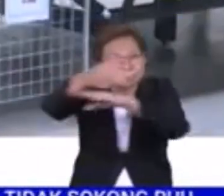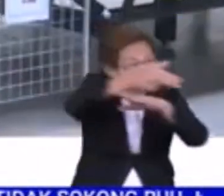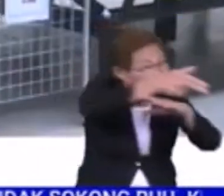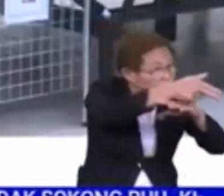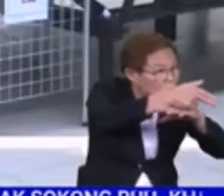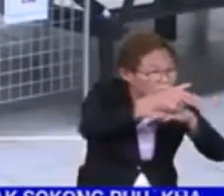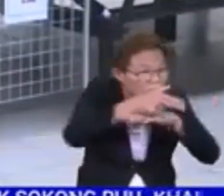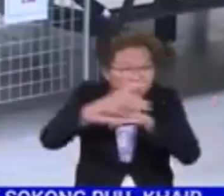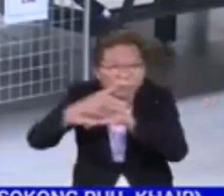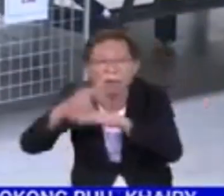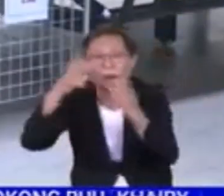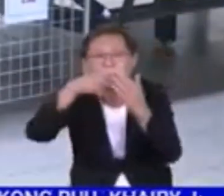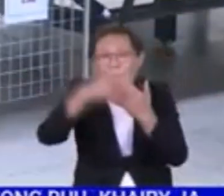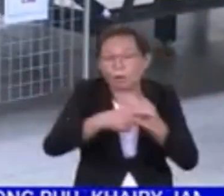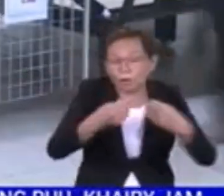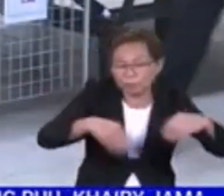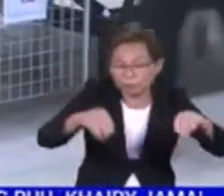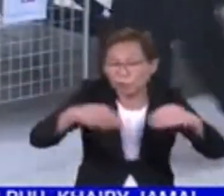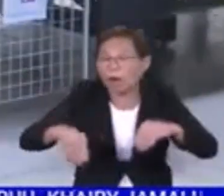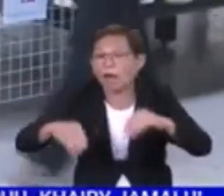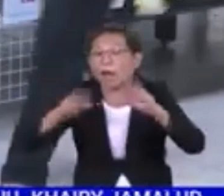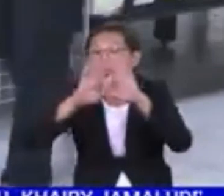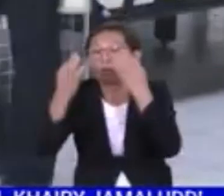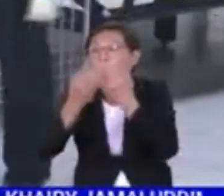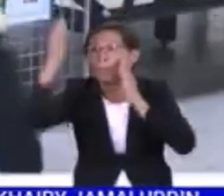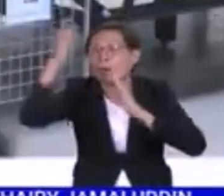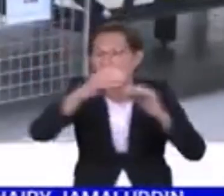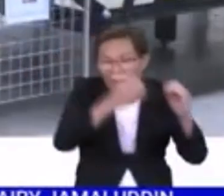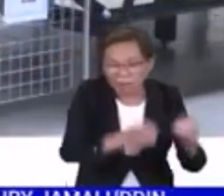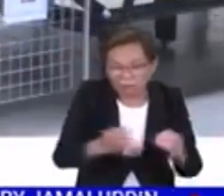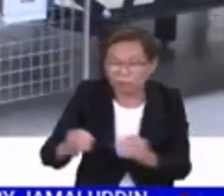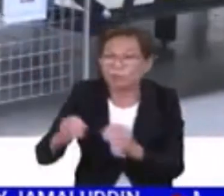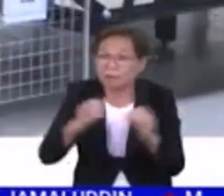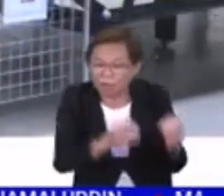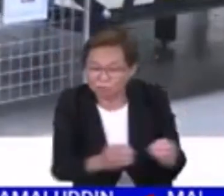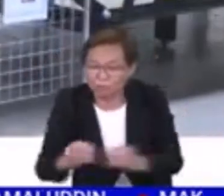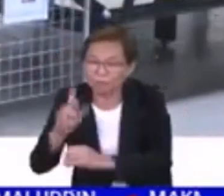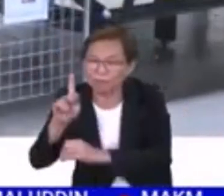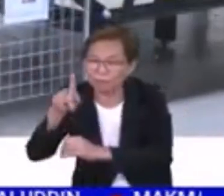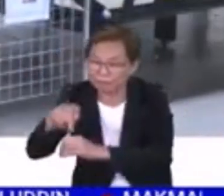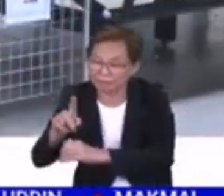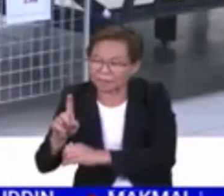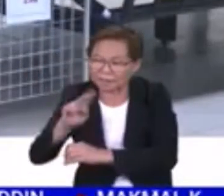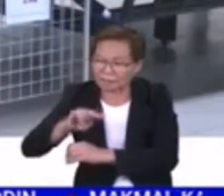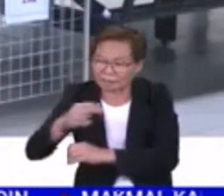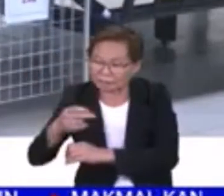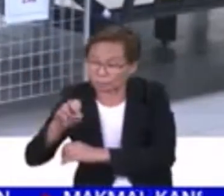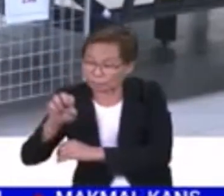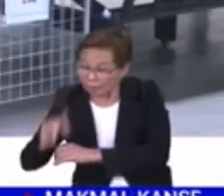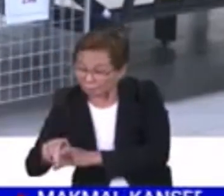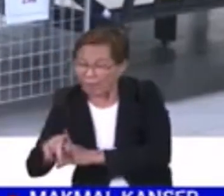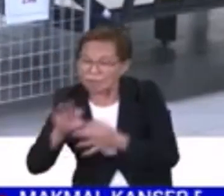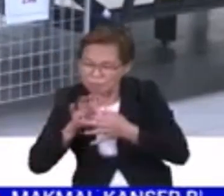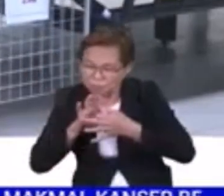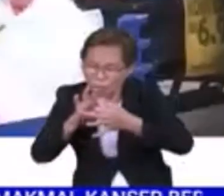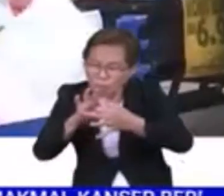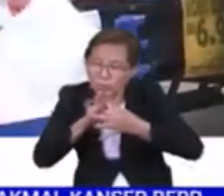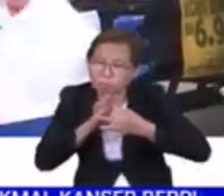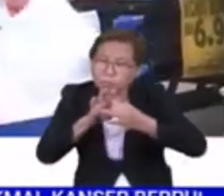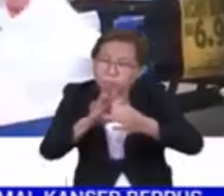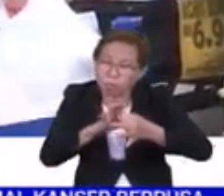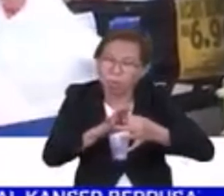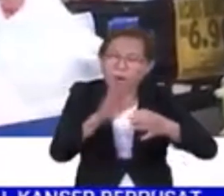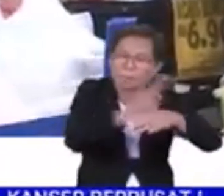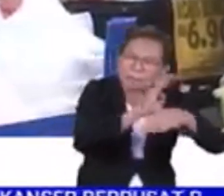program jualan keluarga Malaysia anjuran KPDNHEP dengan kerjasama pemain-pemain